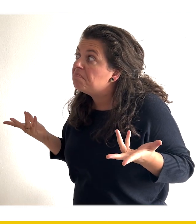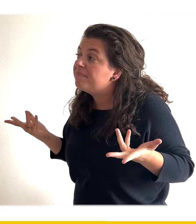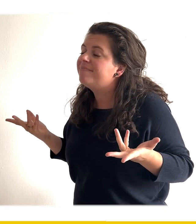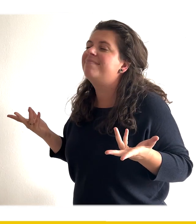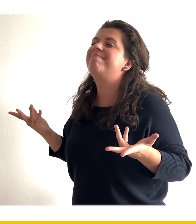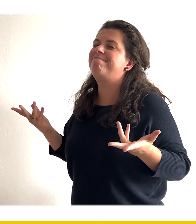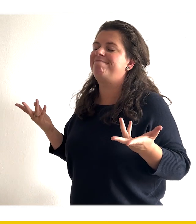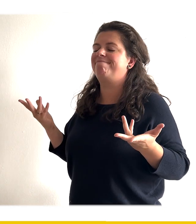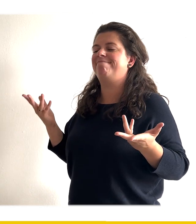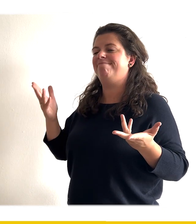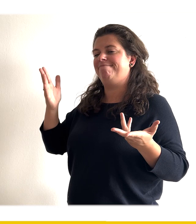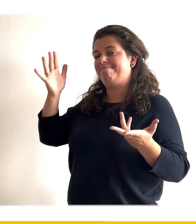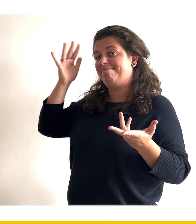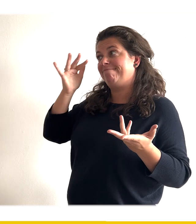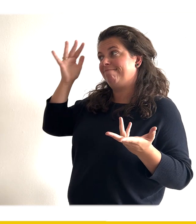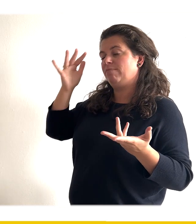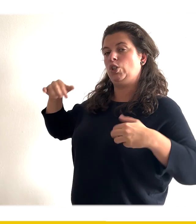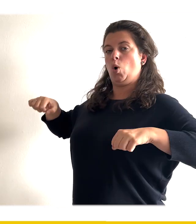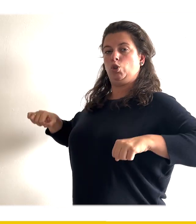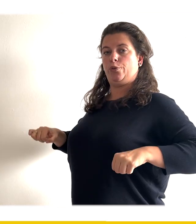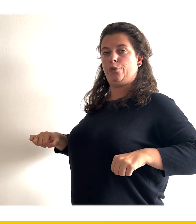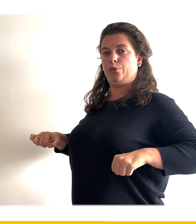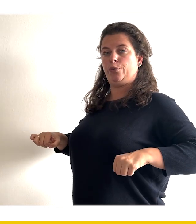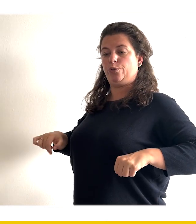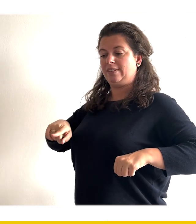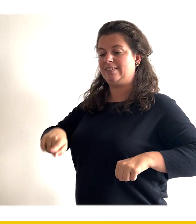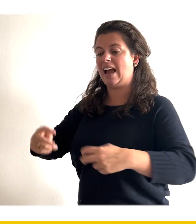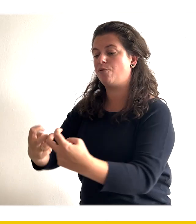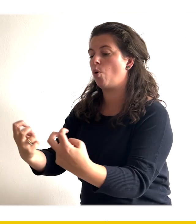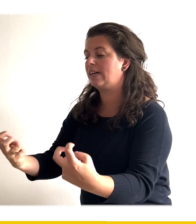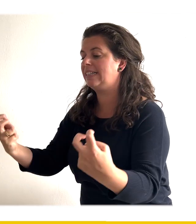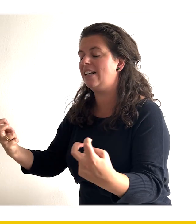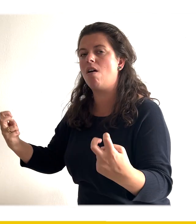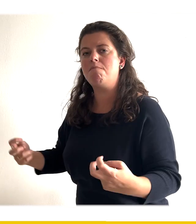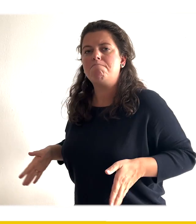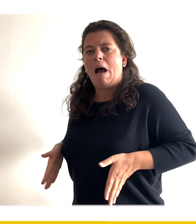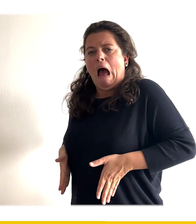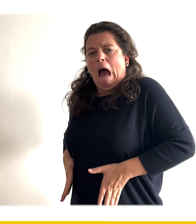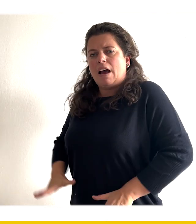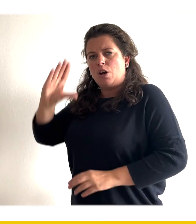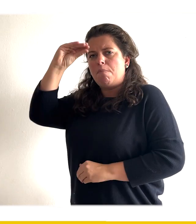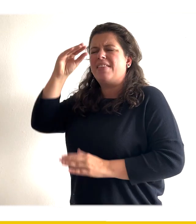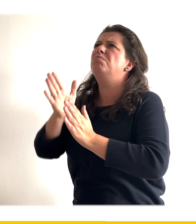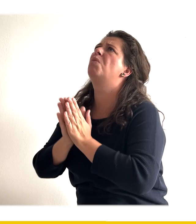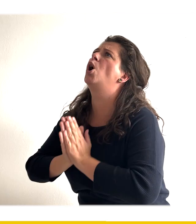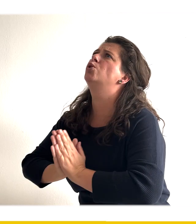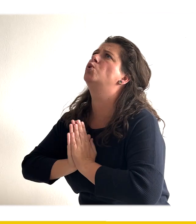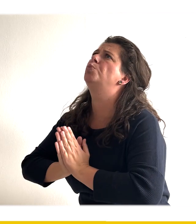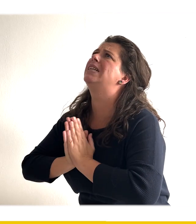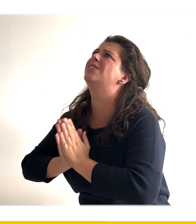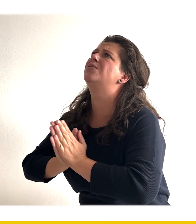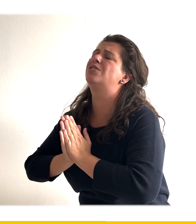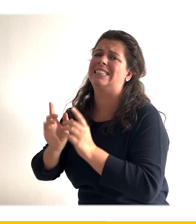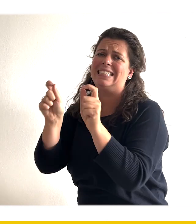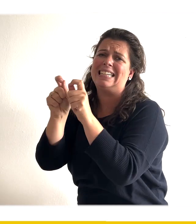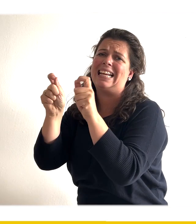Voor Jozef knielen magere mannen. Oh, alsjeblieft, meneer, mogen wij graan van